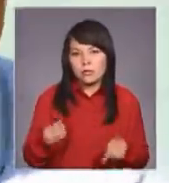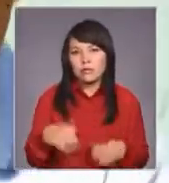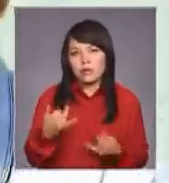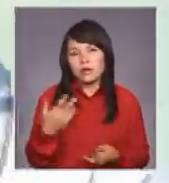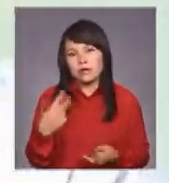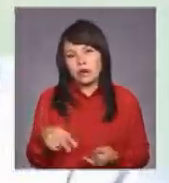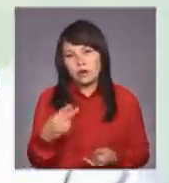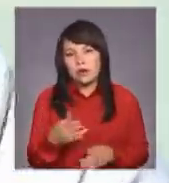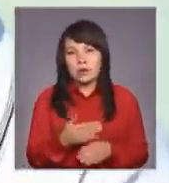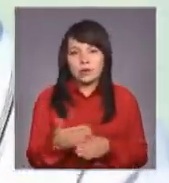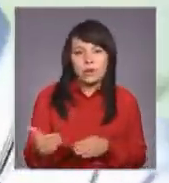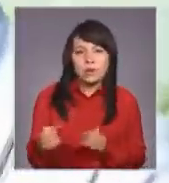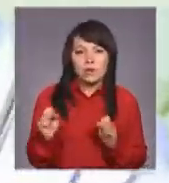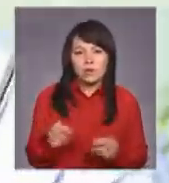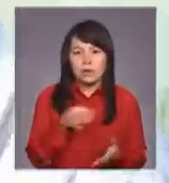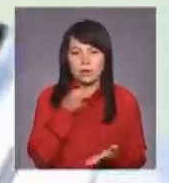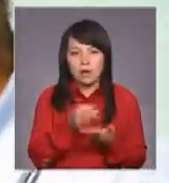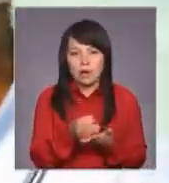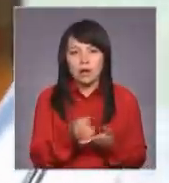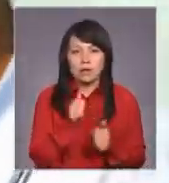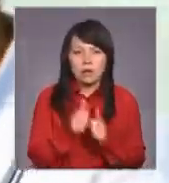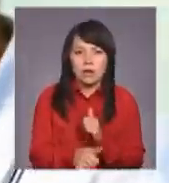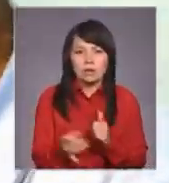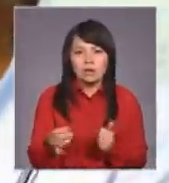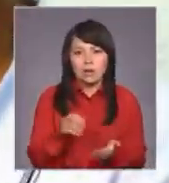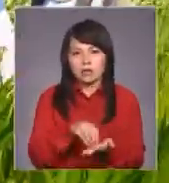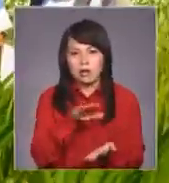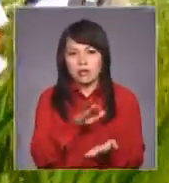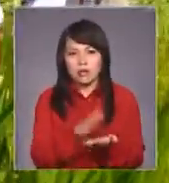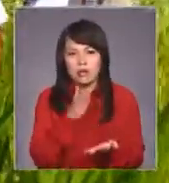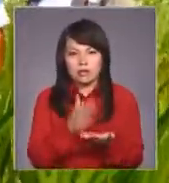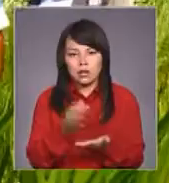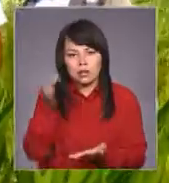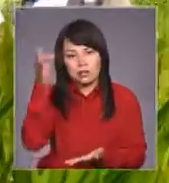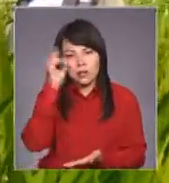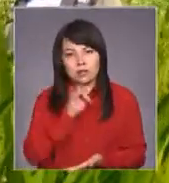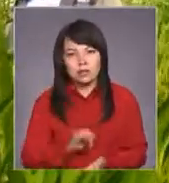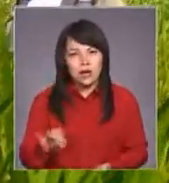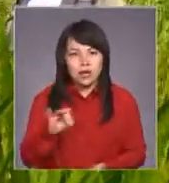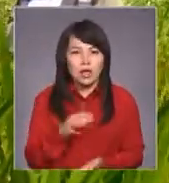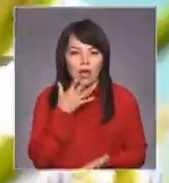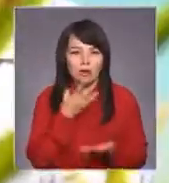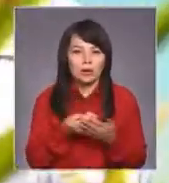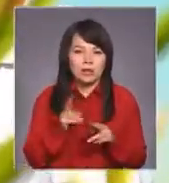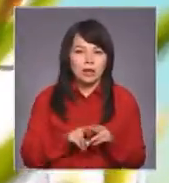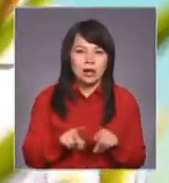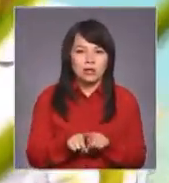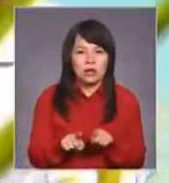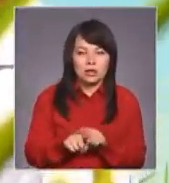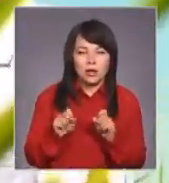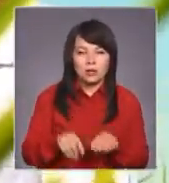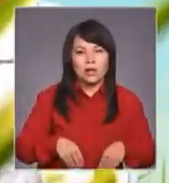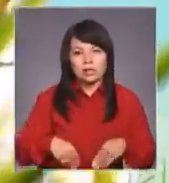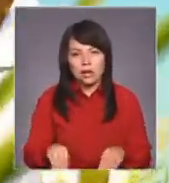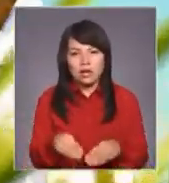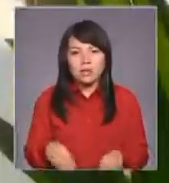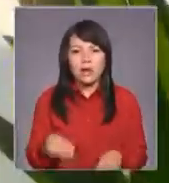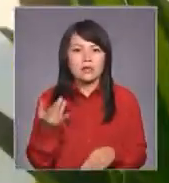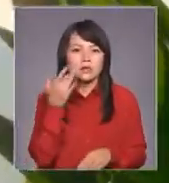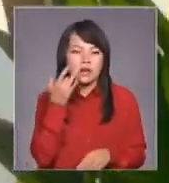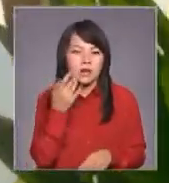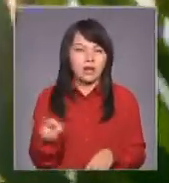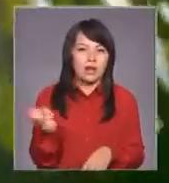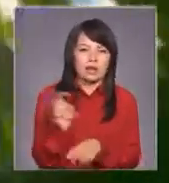Жермаларында, иә. Мына күні бәрін жазып қойған, қай уақытта су алды. Кәнігі күрішіні қазірде тек егіс басынан табасың. Ізін